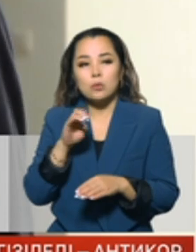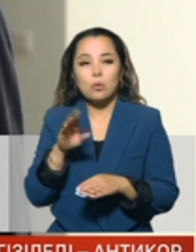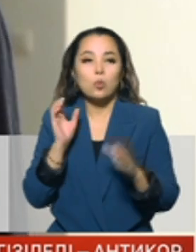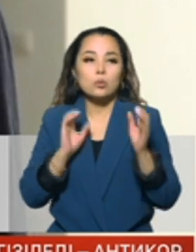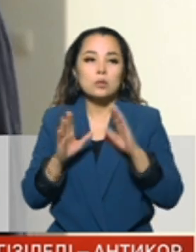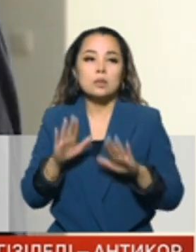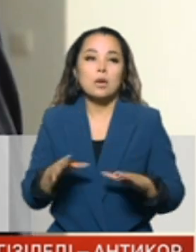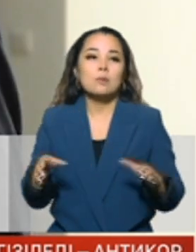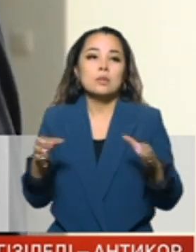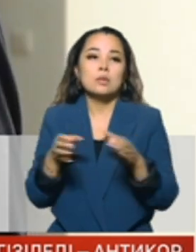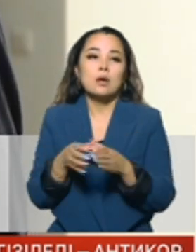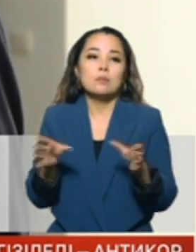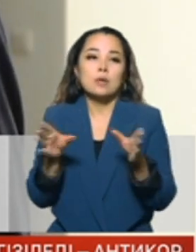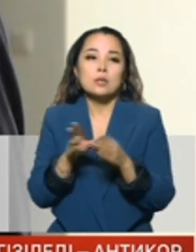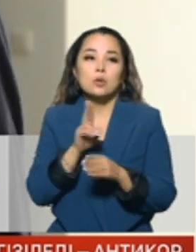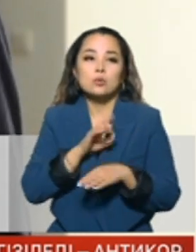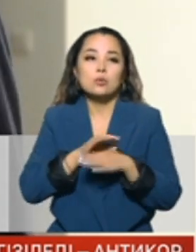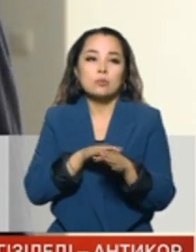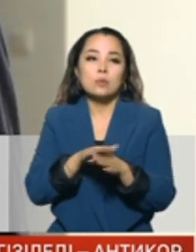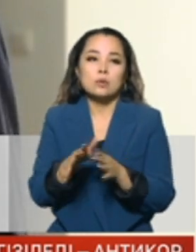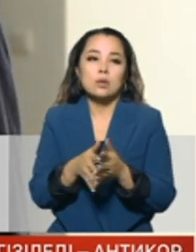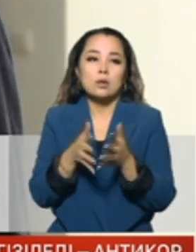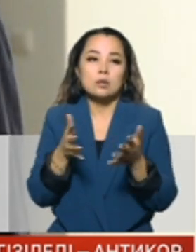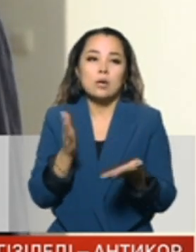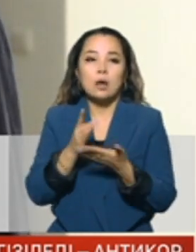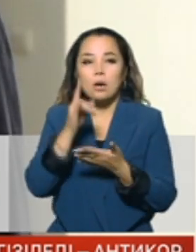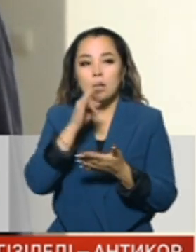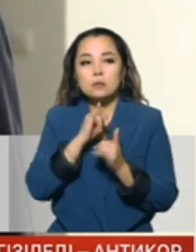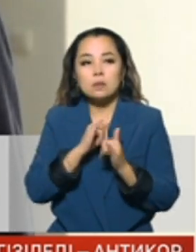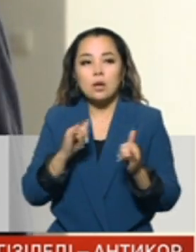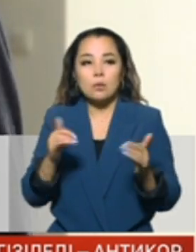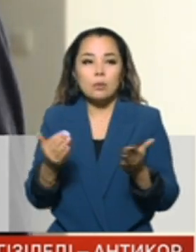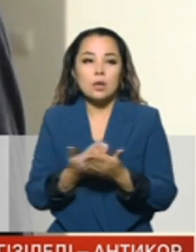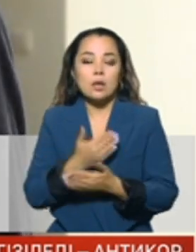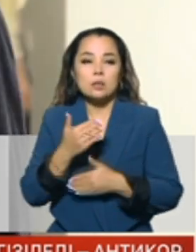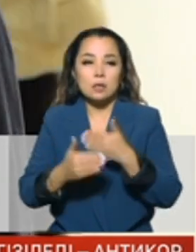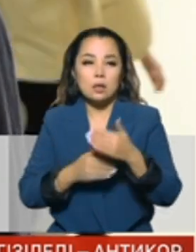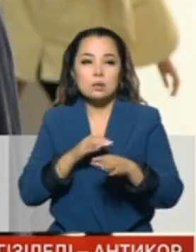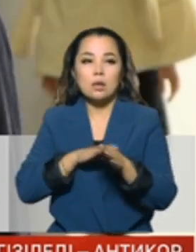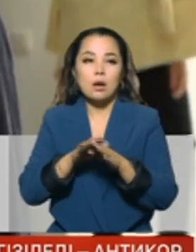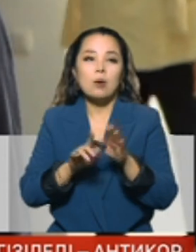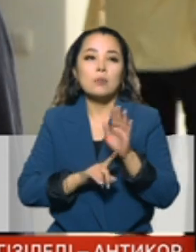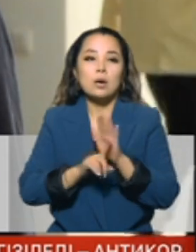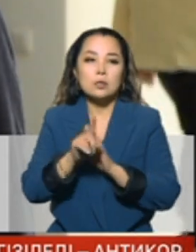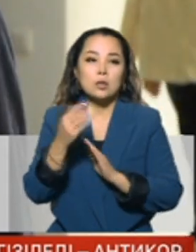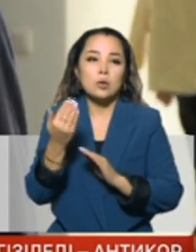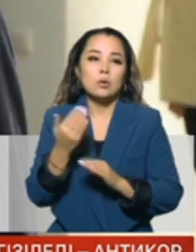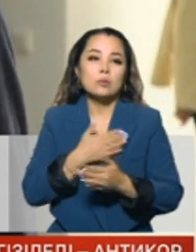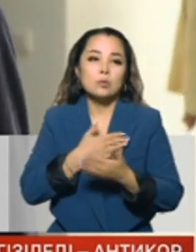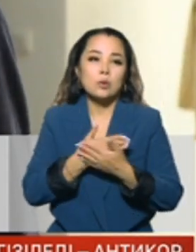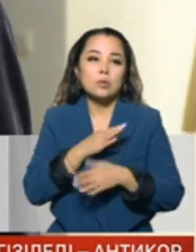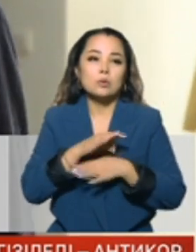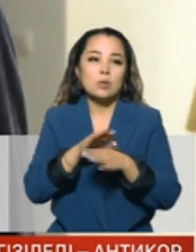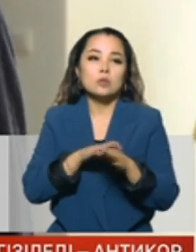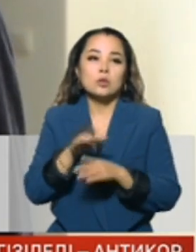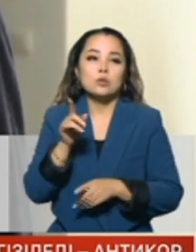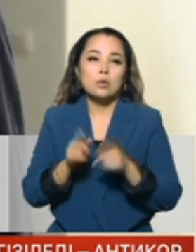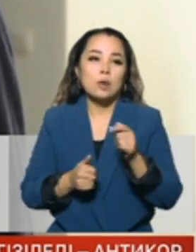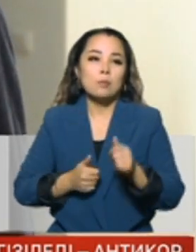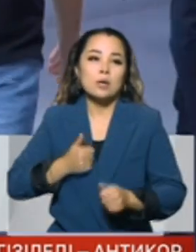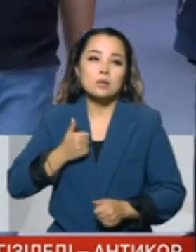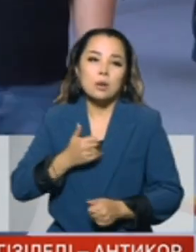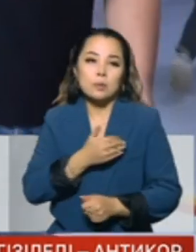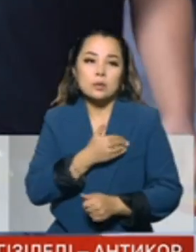университетімен бірлесіп осы үлкен жобаны қолға алдық. Қазақстанның дамуына жаңа серпін беретін бұл бастамаға үлес қосып жатқанымызға шынымен